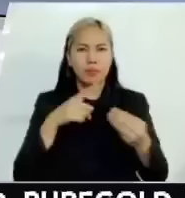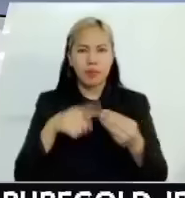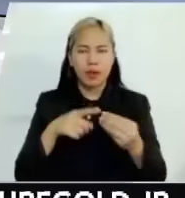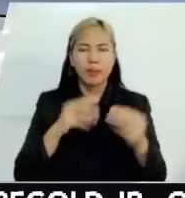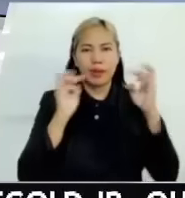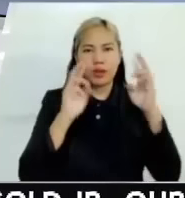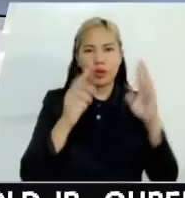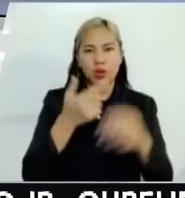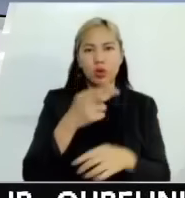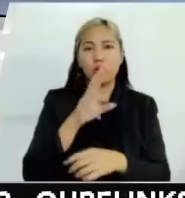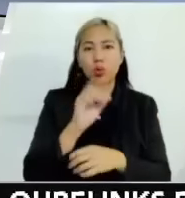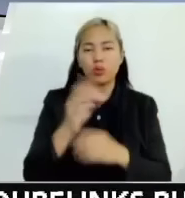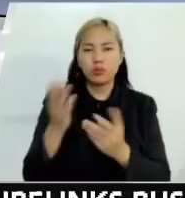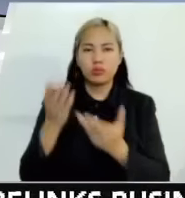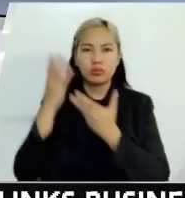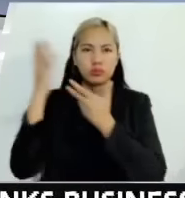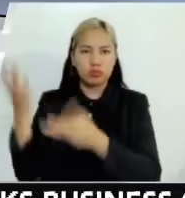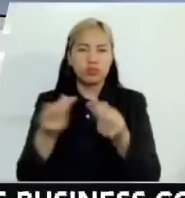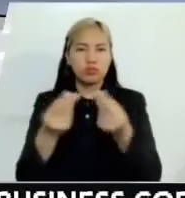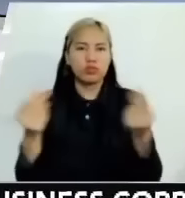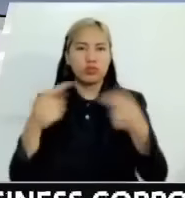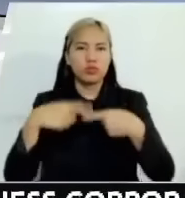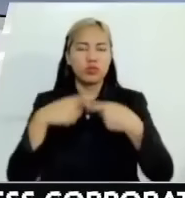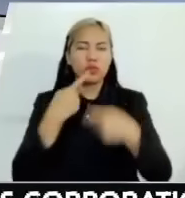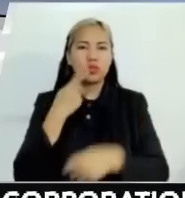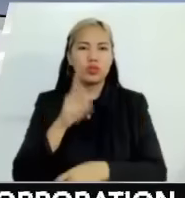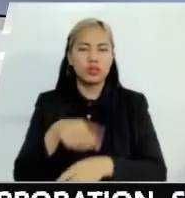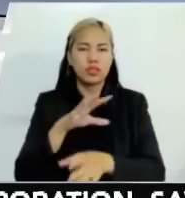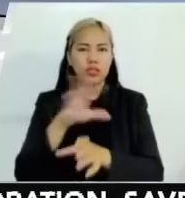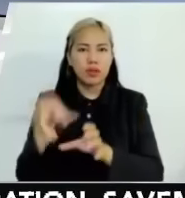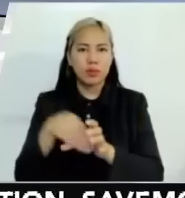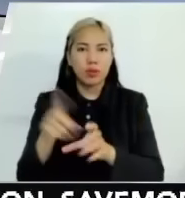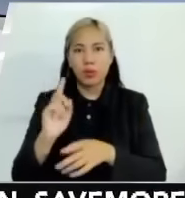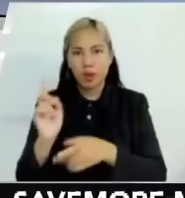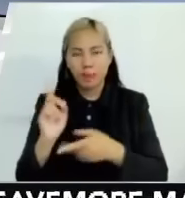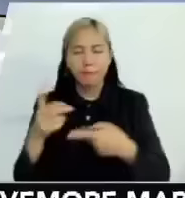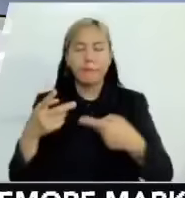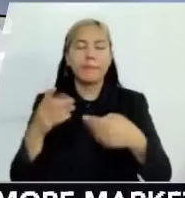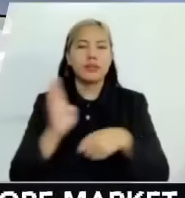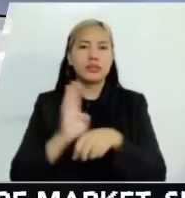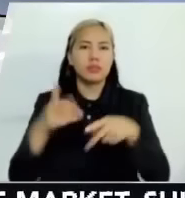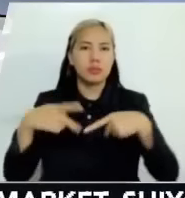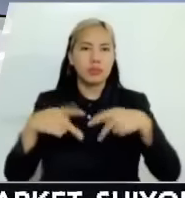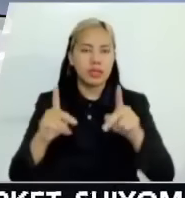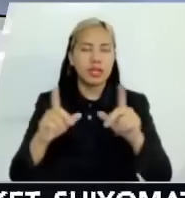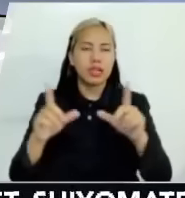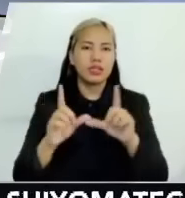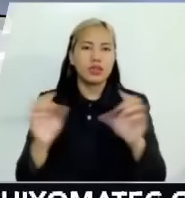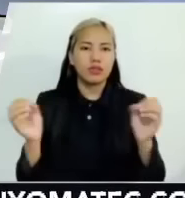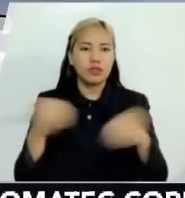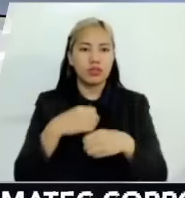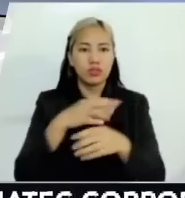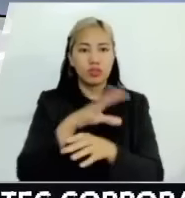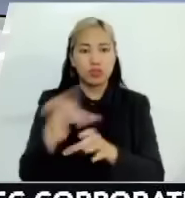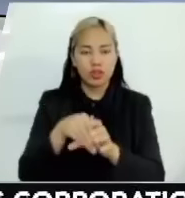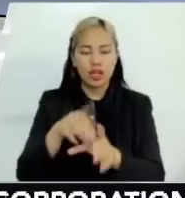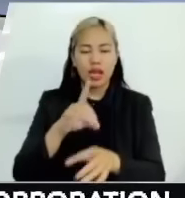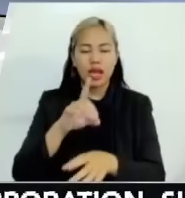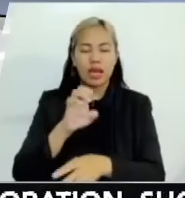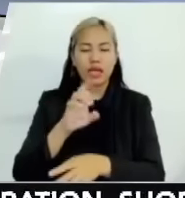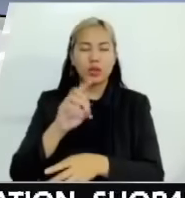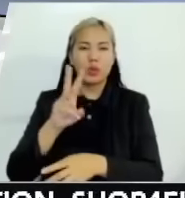Kasama rin sa petisyon ng Business Permit and Licensing Officer ng Bamban na si Edwin Campo at ang Municipal Legal Officer na si